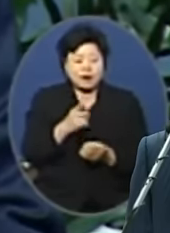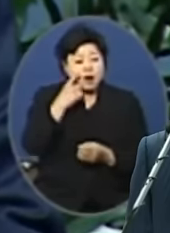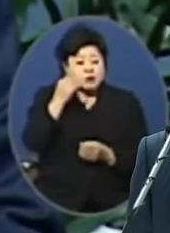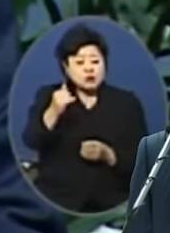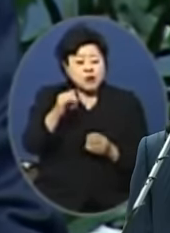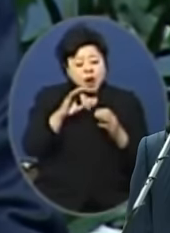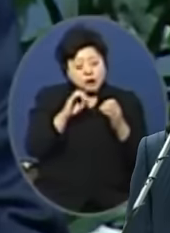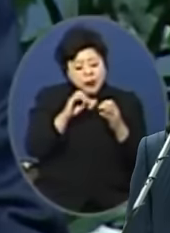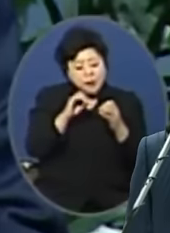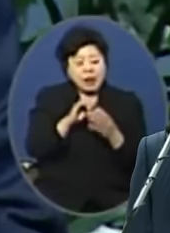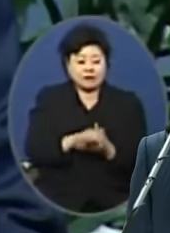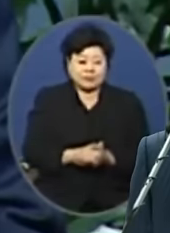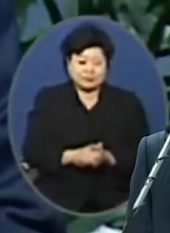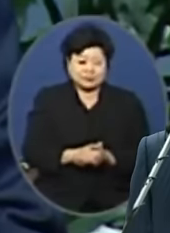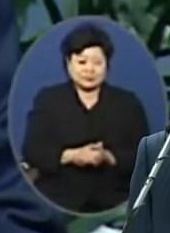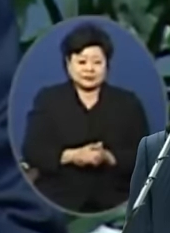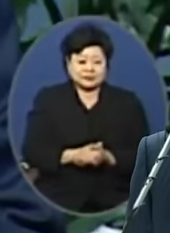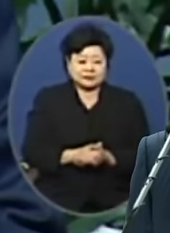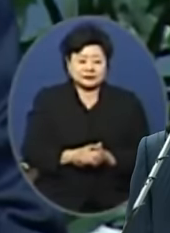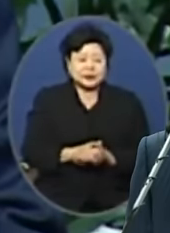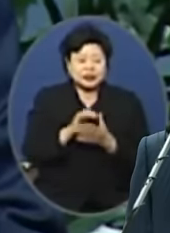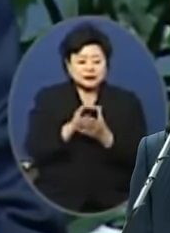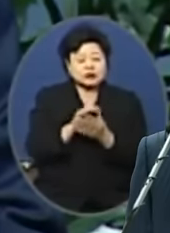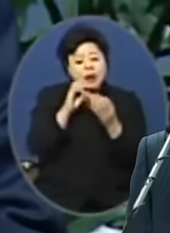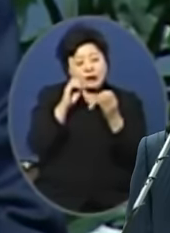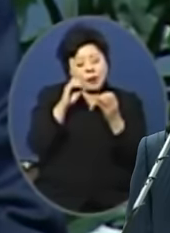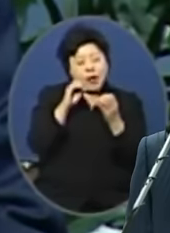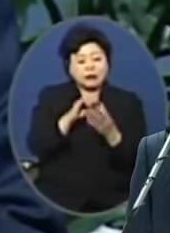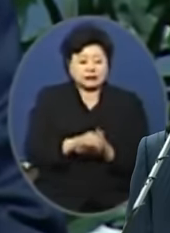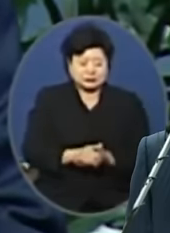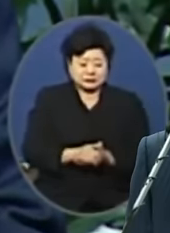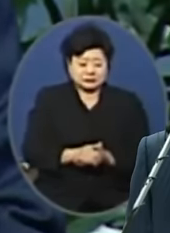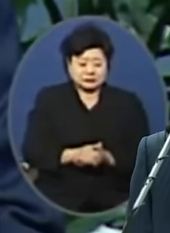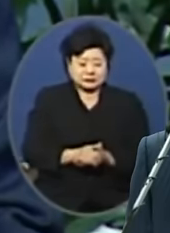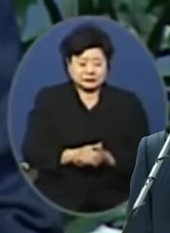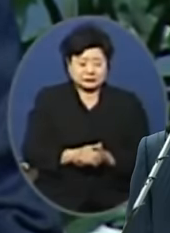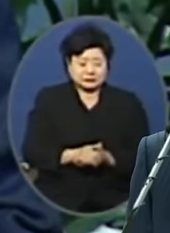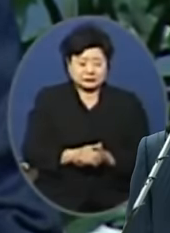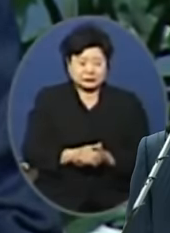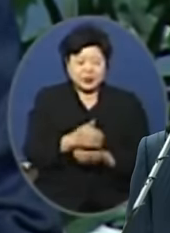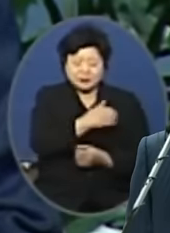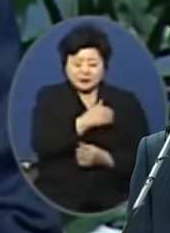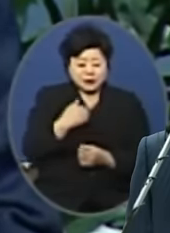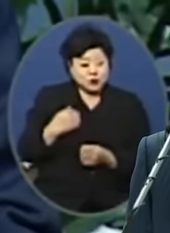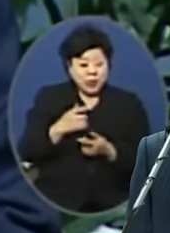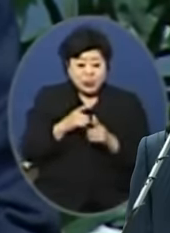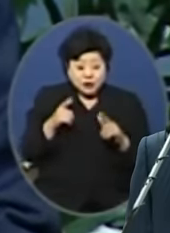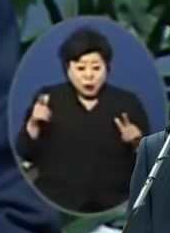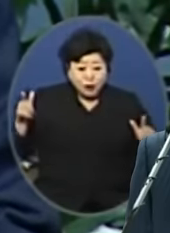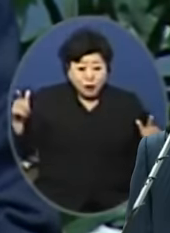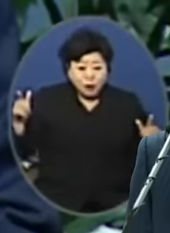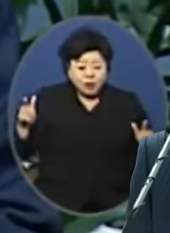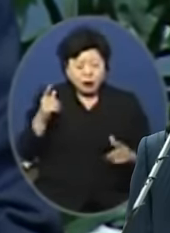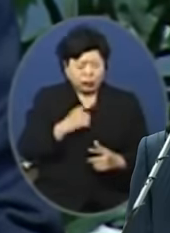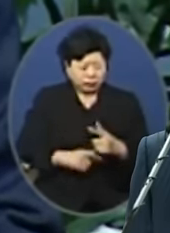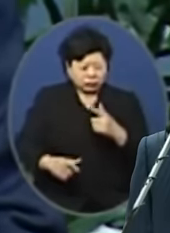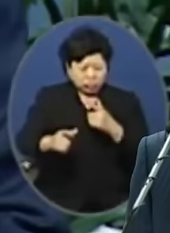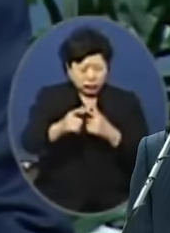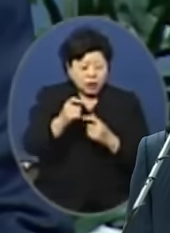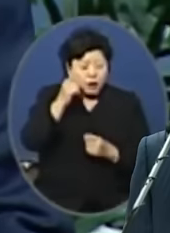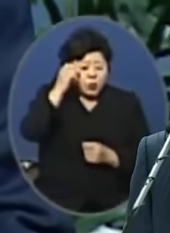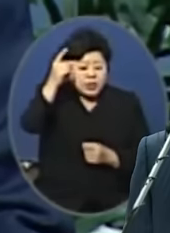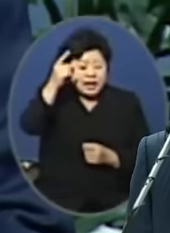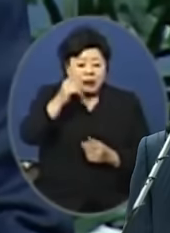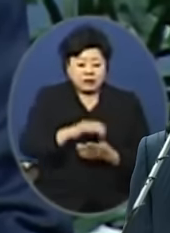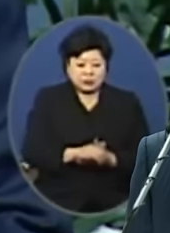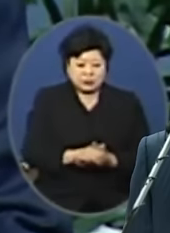부모님과 대화하고 우리 이웃과 대화하고 그래 대화하면 그로써 만족하는 것이 아니라 그것보다 더 위대한